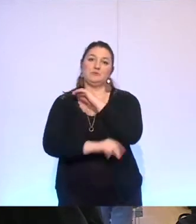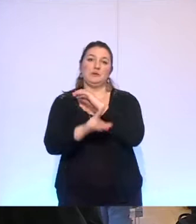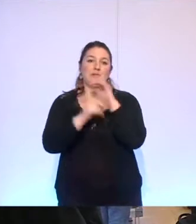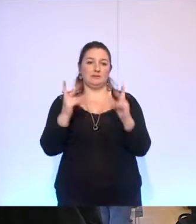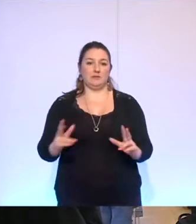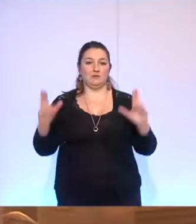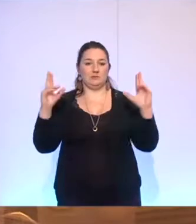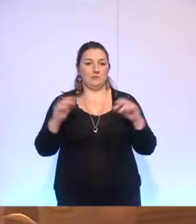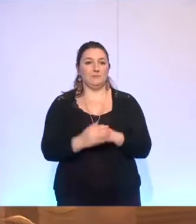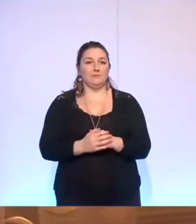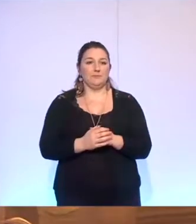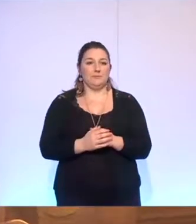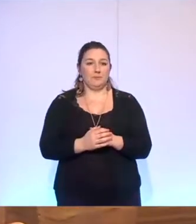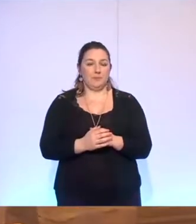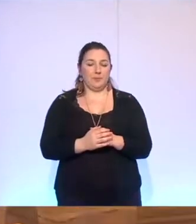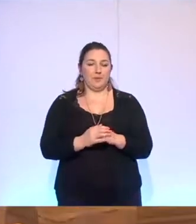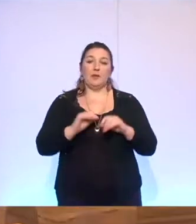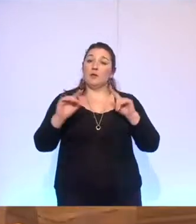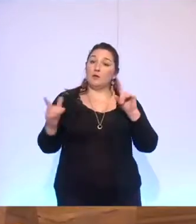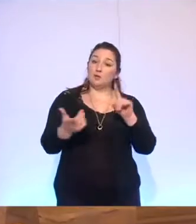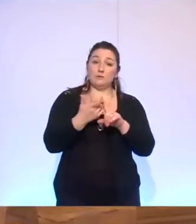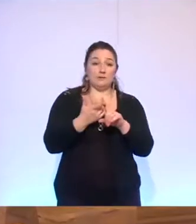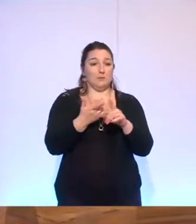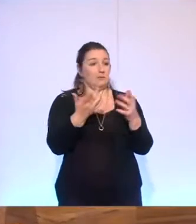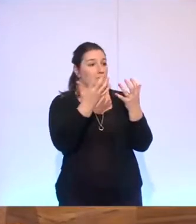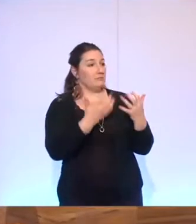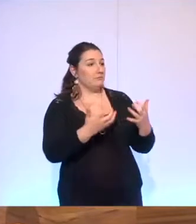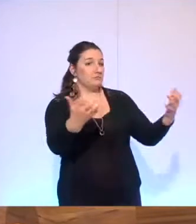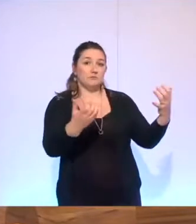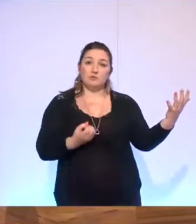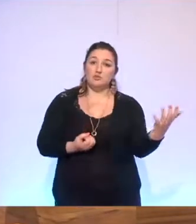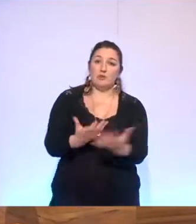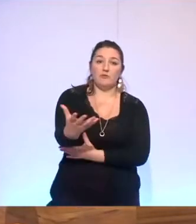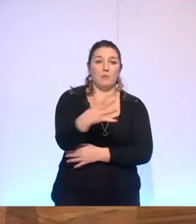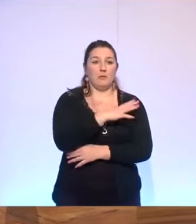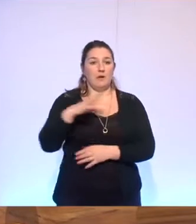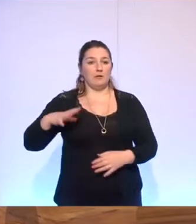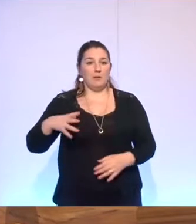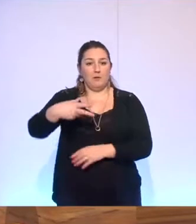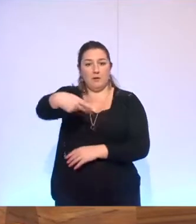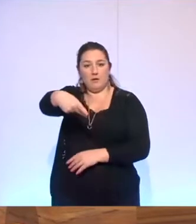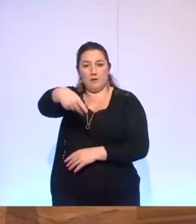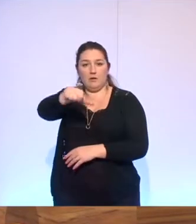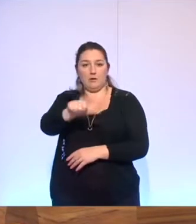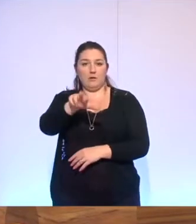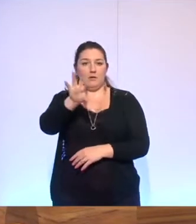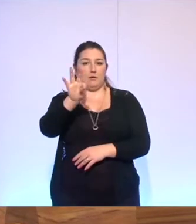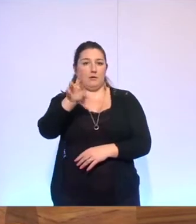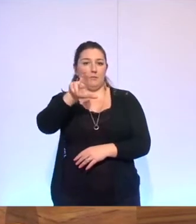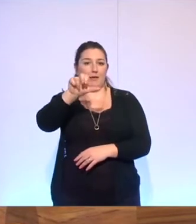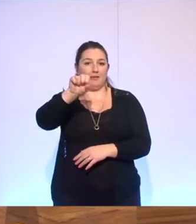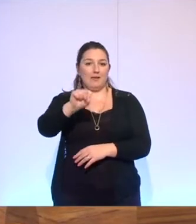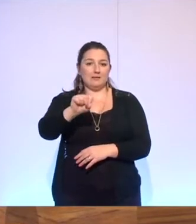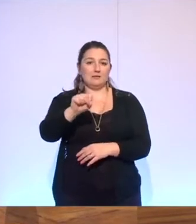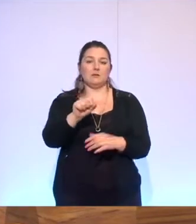En deuxième point, je porte à l'Assemblée une information. Madame Claudine Patras, qui avait été élue sur